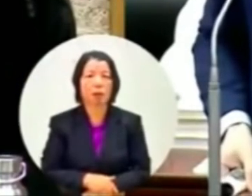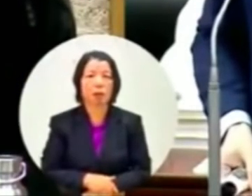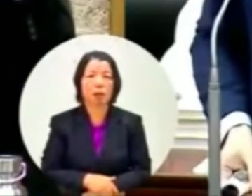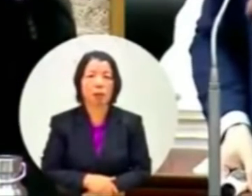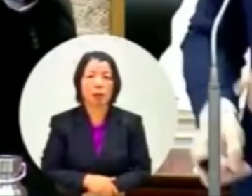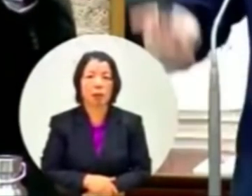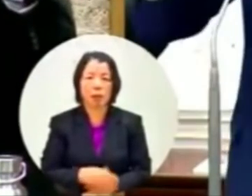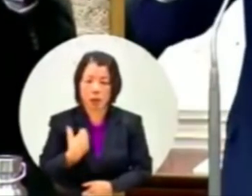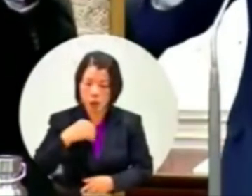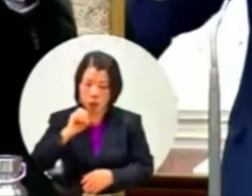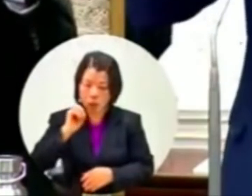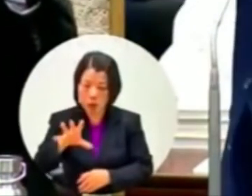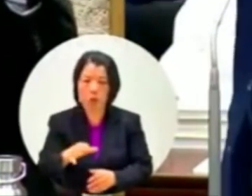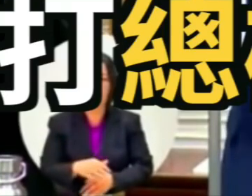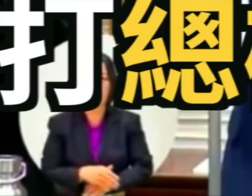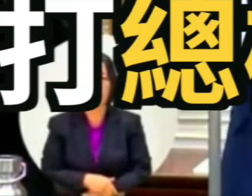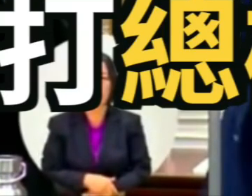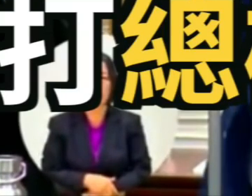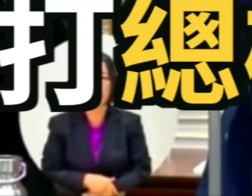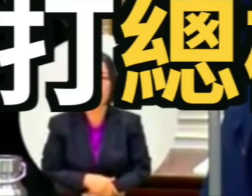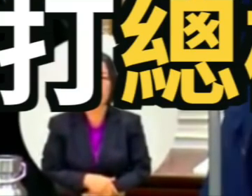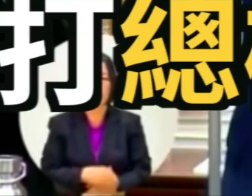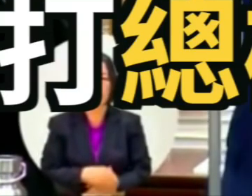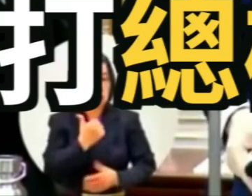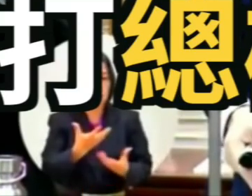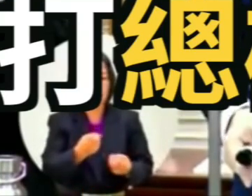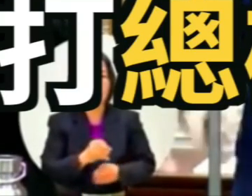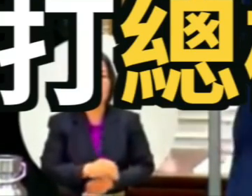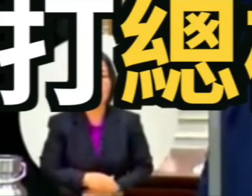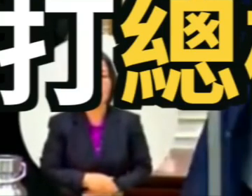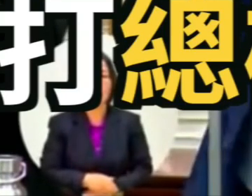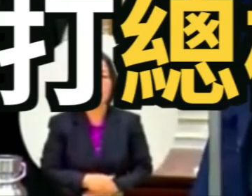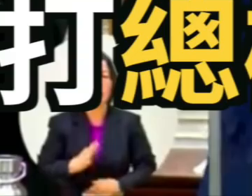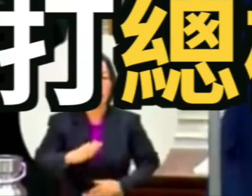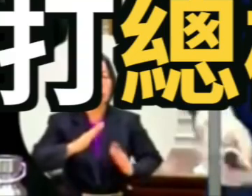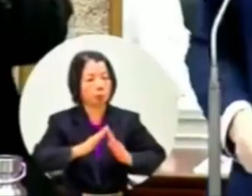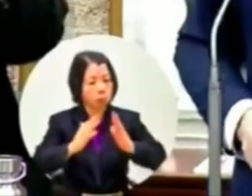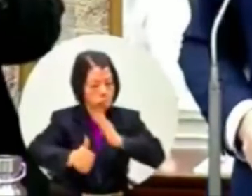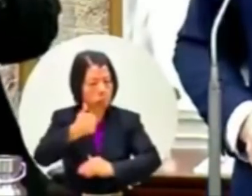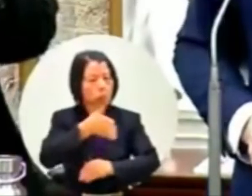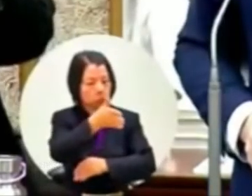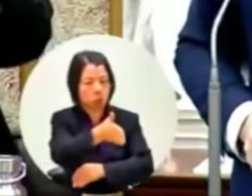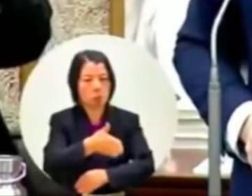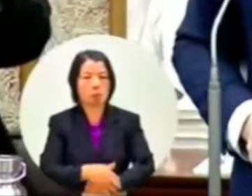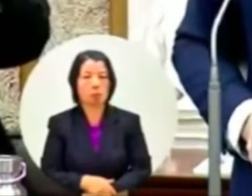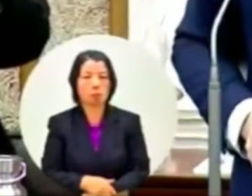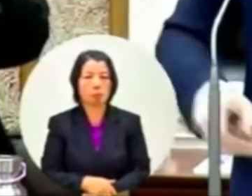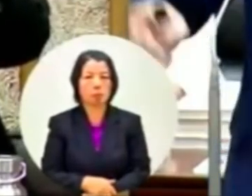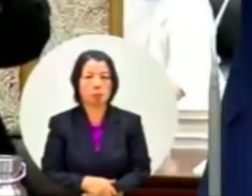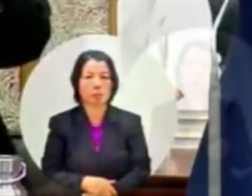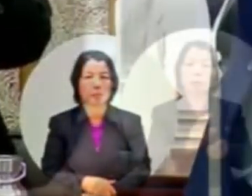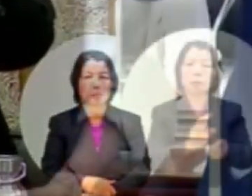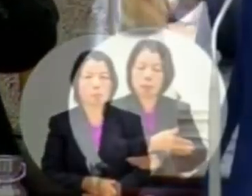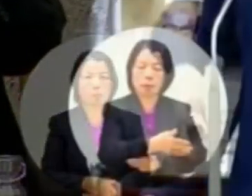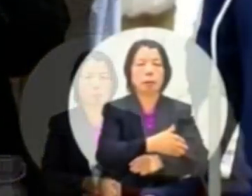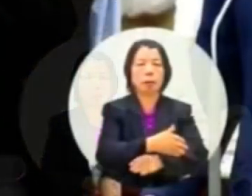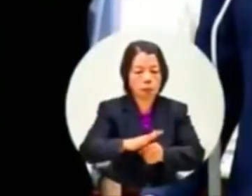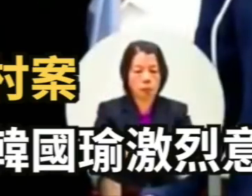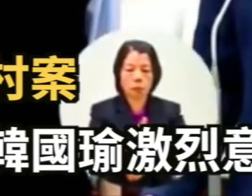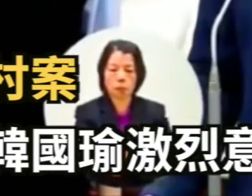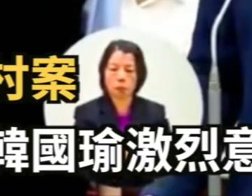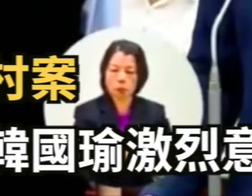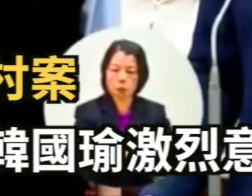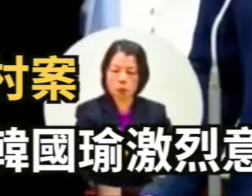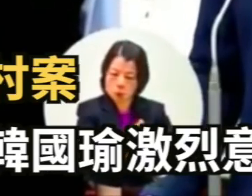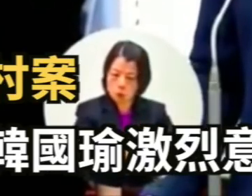给你请坐，你请坐，你没有成立要，我要打总机了，我不打，请坐，谢谢，这是我的总咨询时间。 你会打我手机啦？我 大